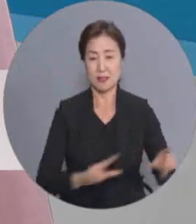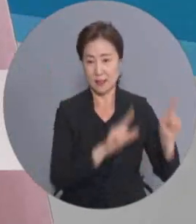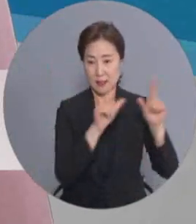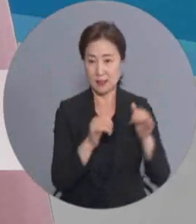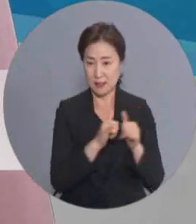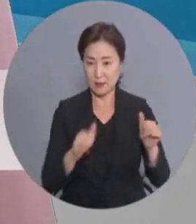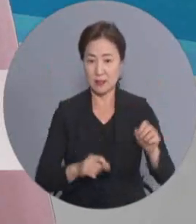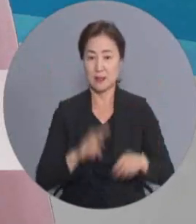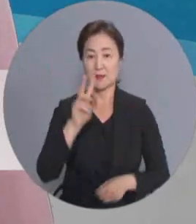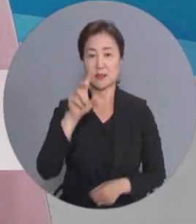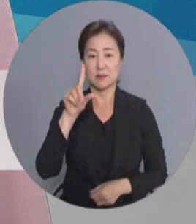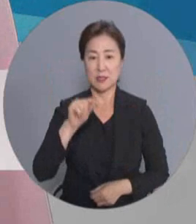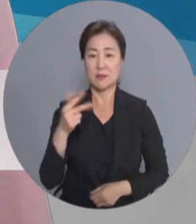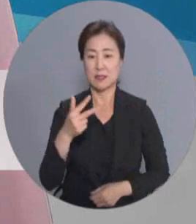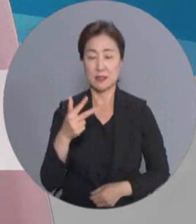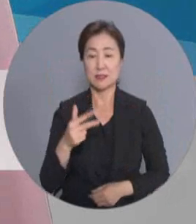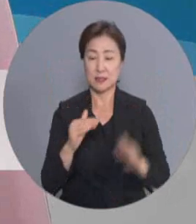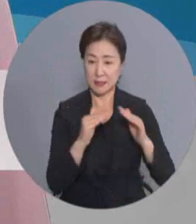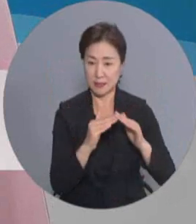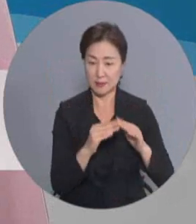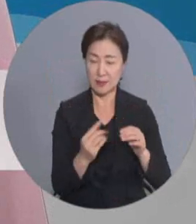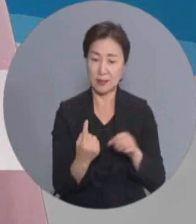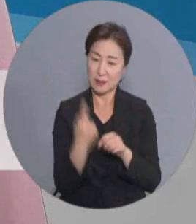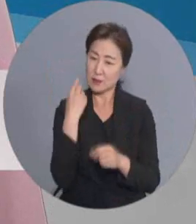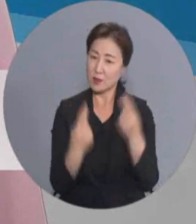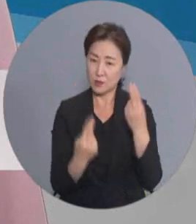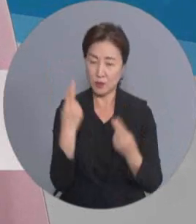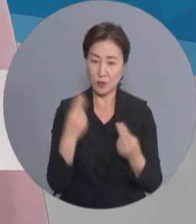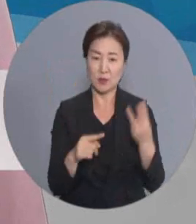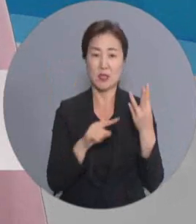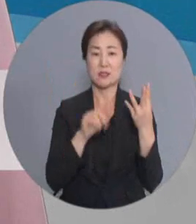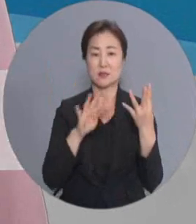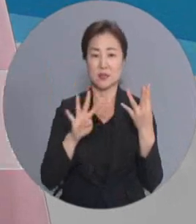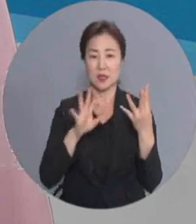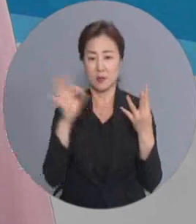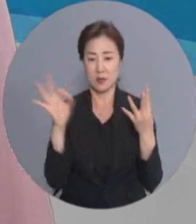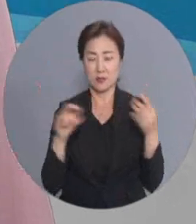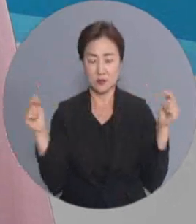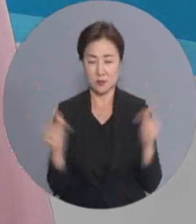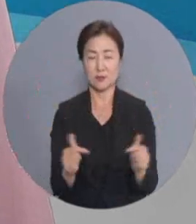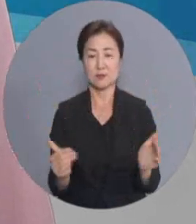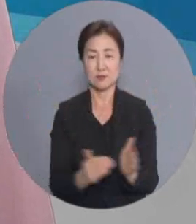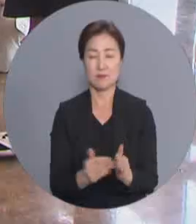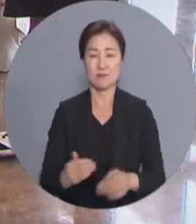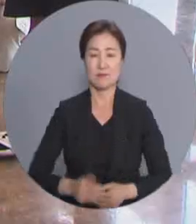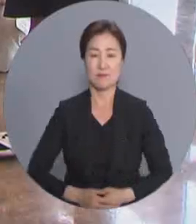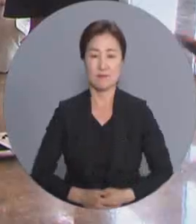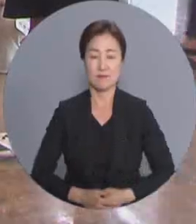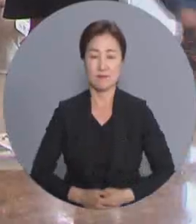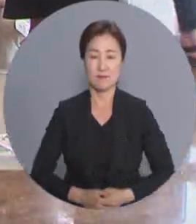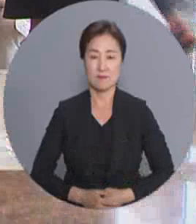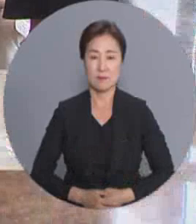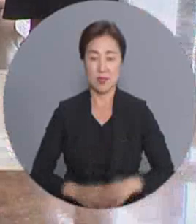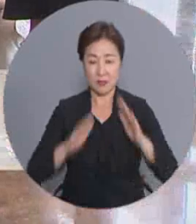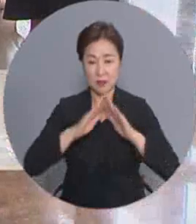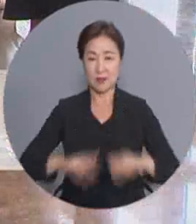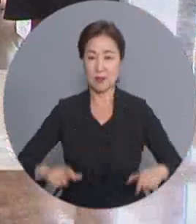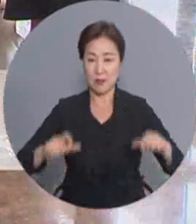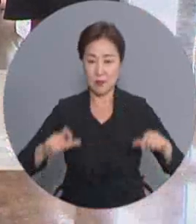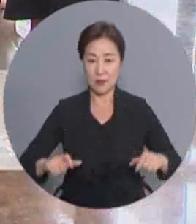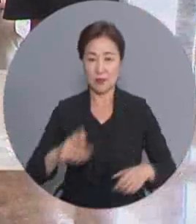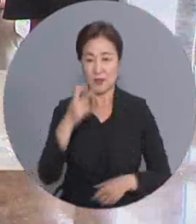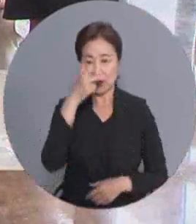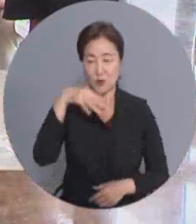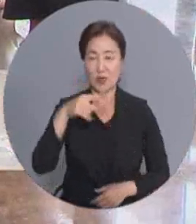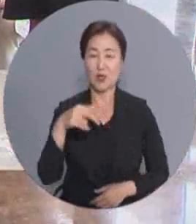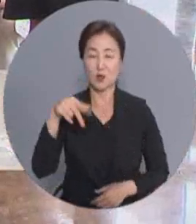31만 7,000 가구로 그 전해와 비교하면 4.4% 감소했습니다 전라남도가 최수종과